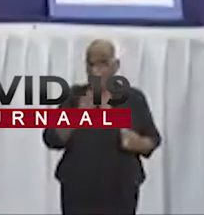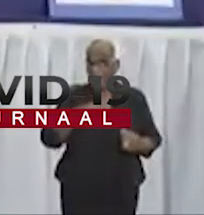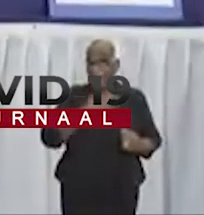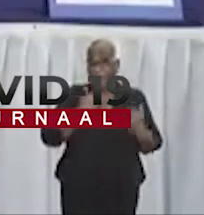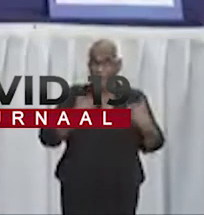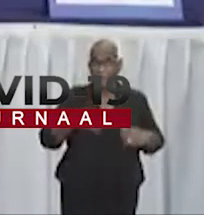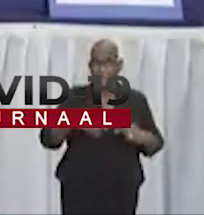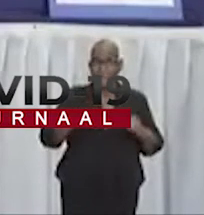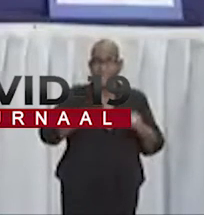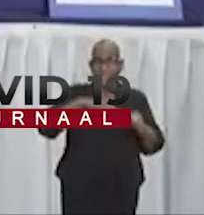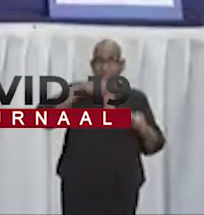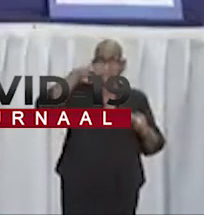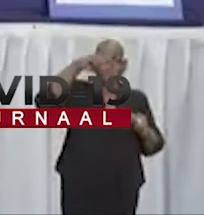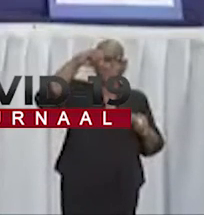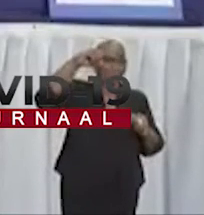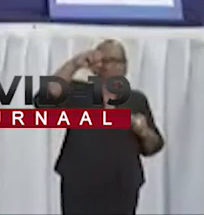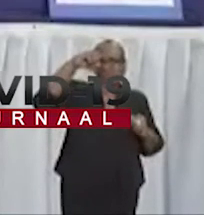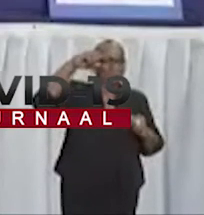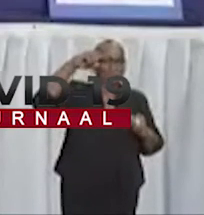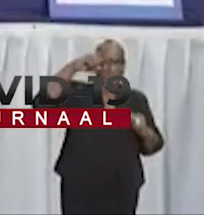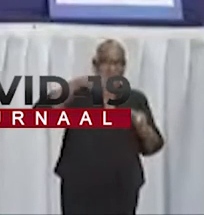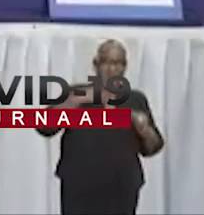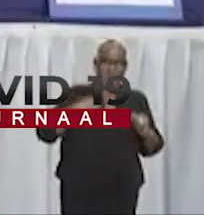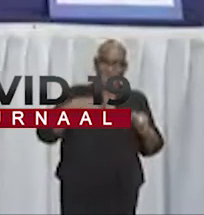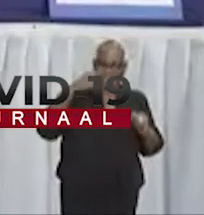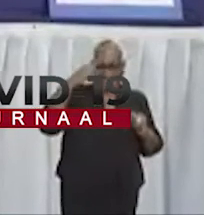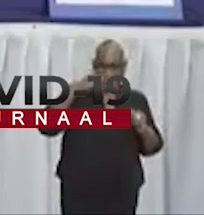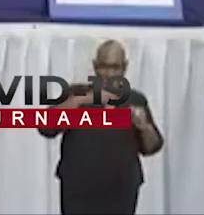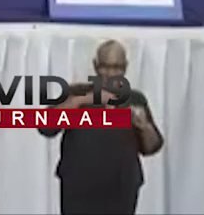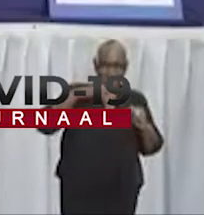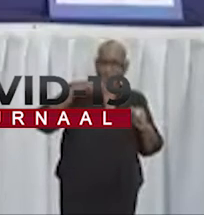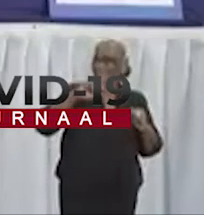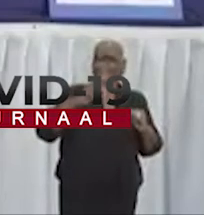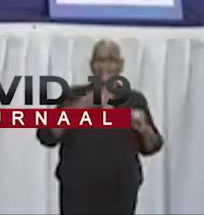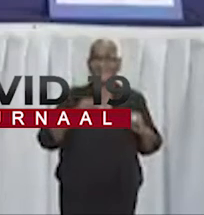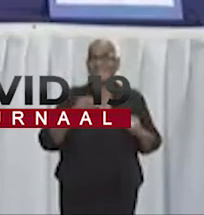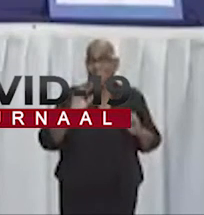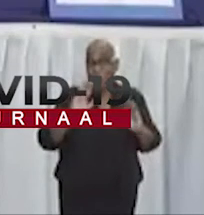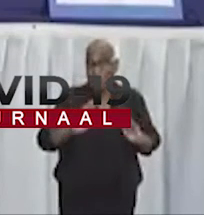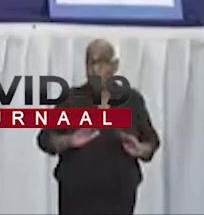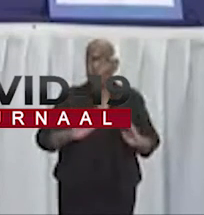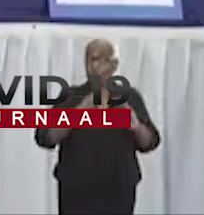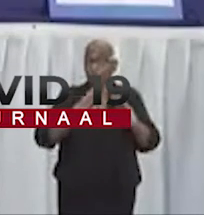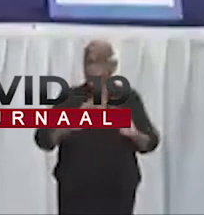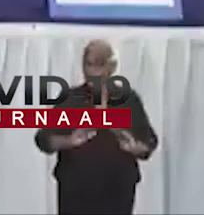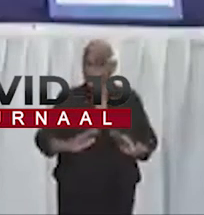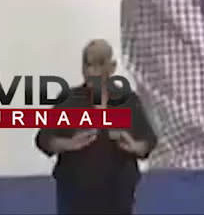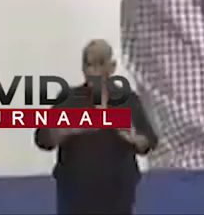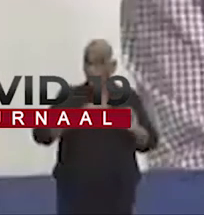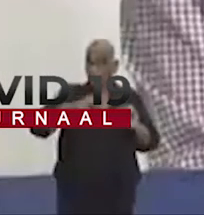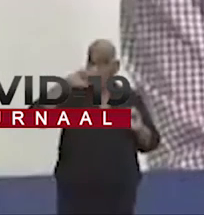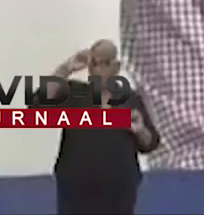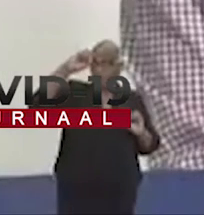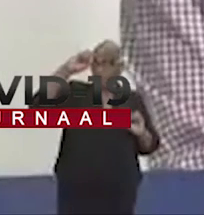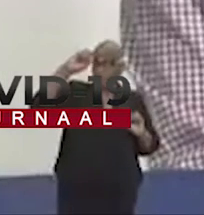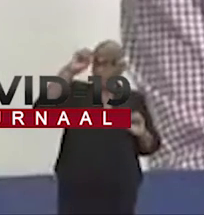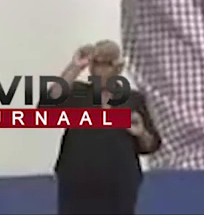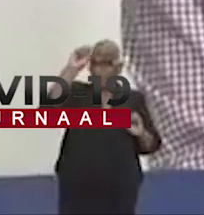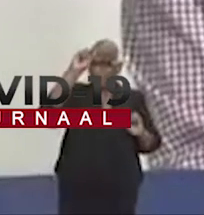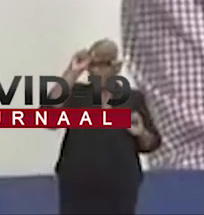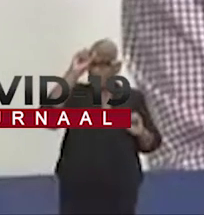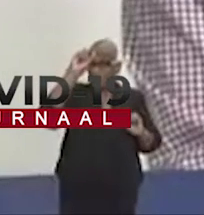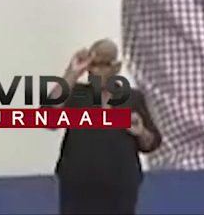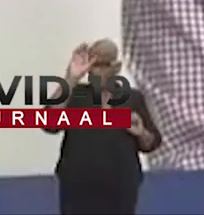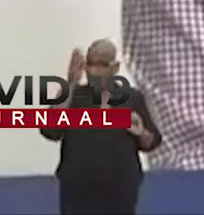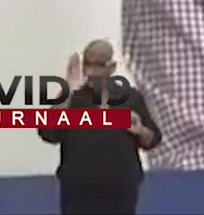van de opnamecijfers in elk geval niet zeggen dat de piek qua opnamecijfers,